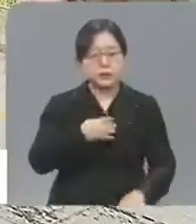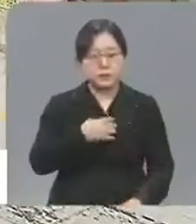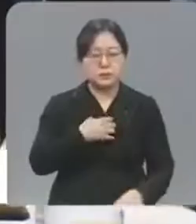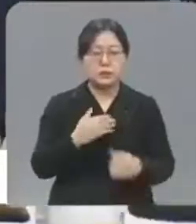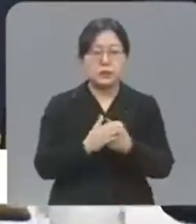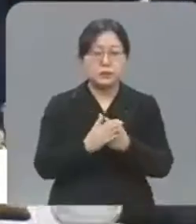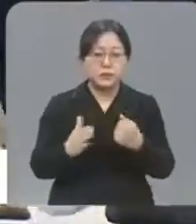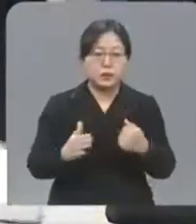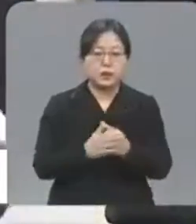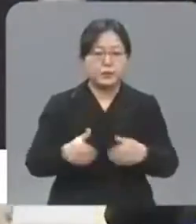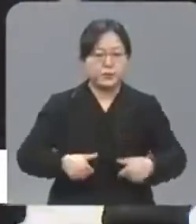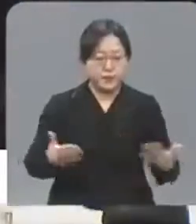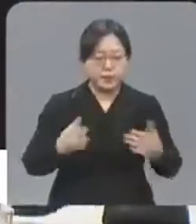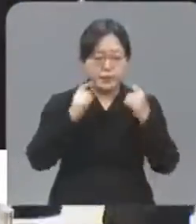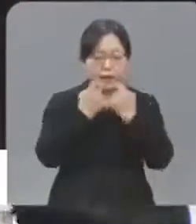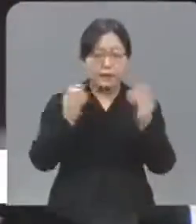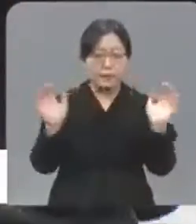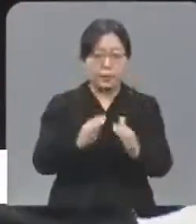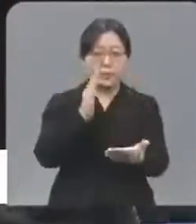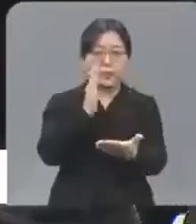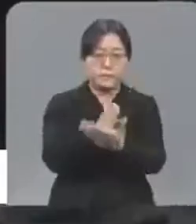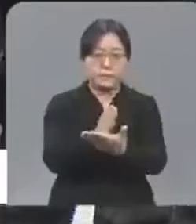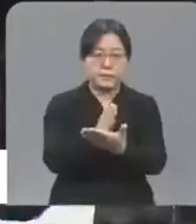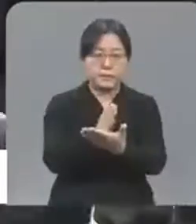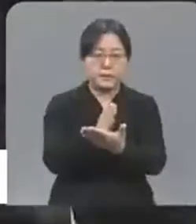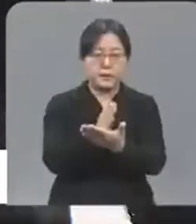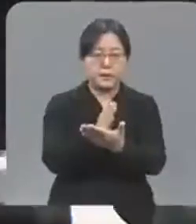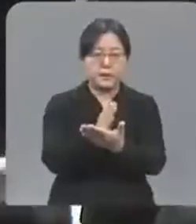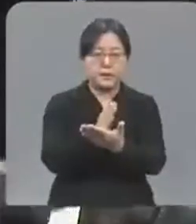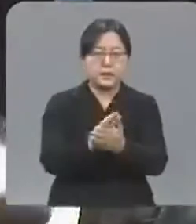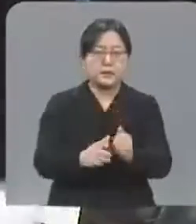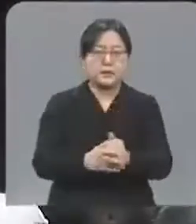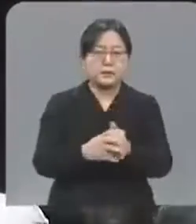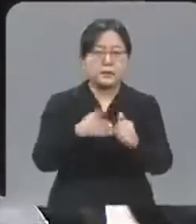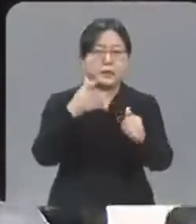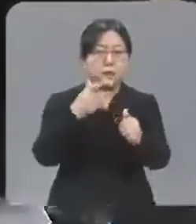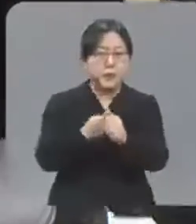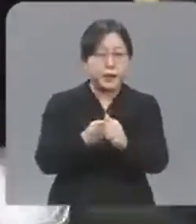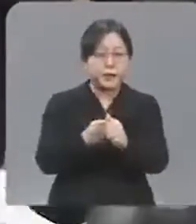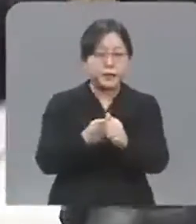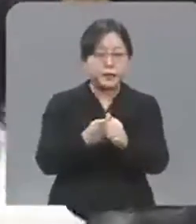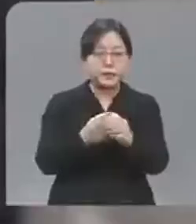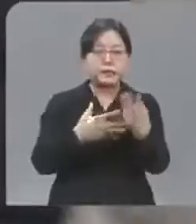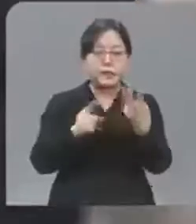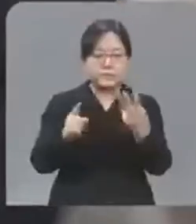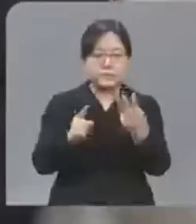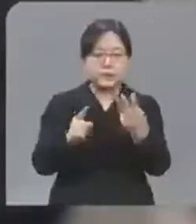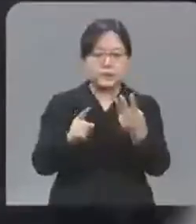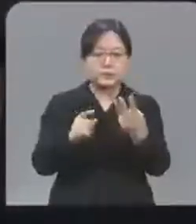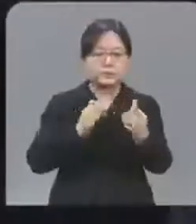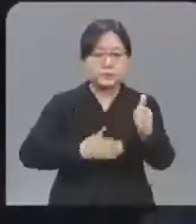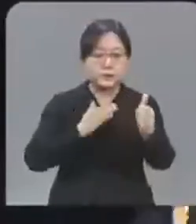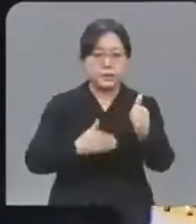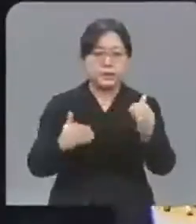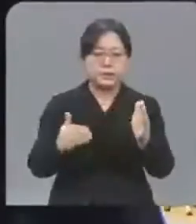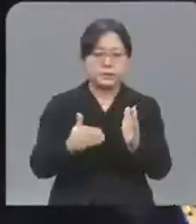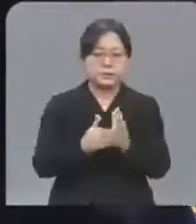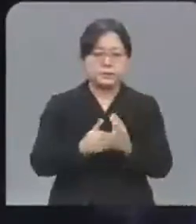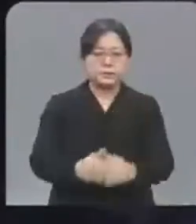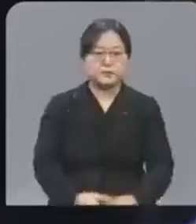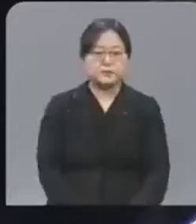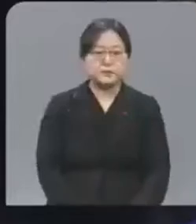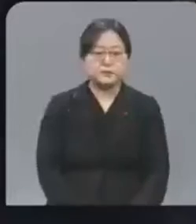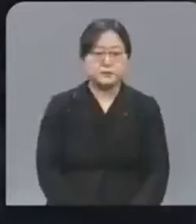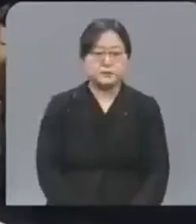만큼 불필요한 흑점 오염을 줄이고 정해진 시기에 맞춰 백신 3차 접종을 해 줄 것을 강조했습니다 kb